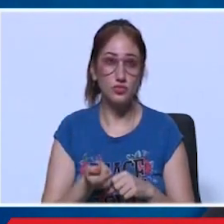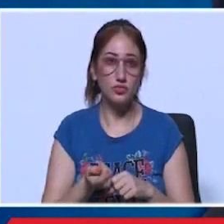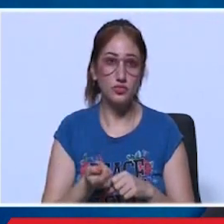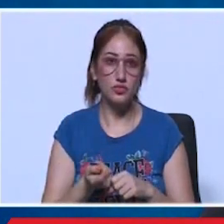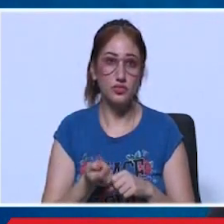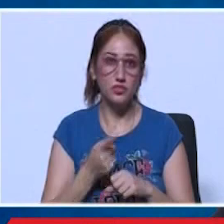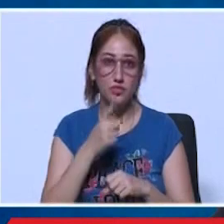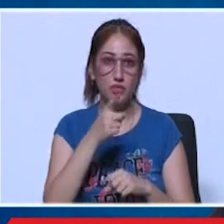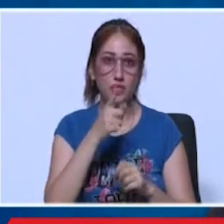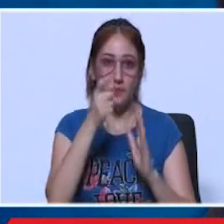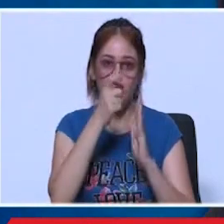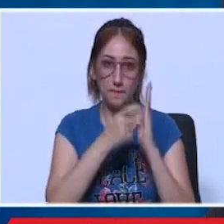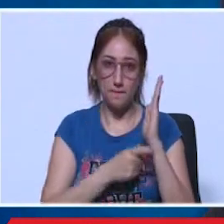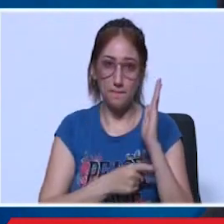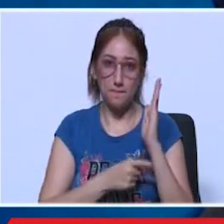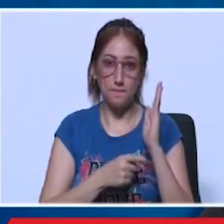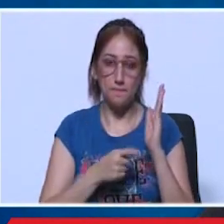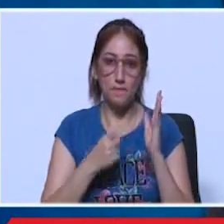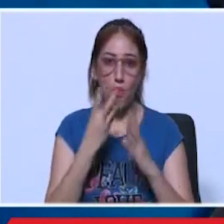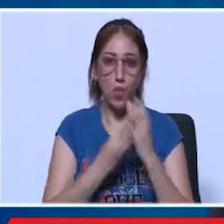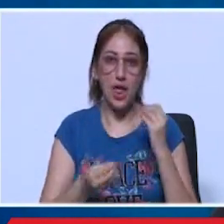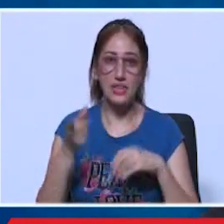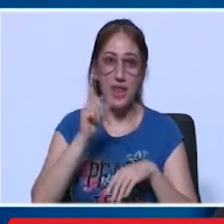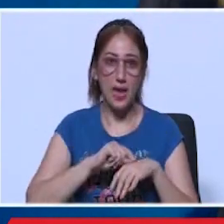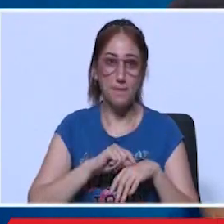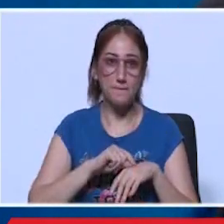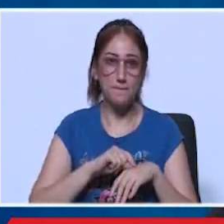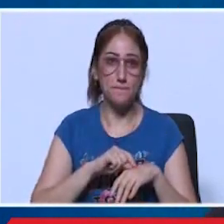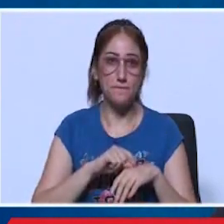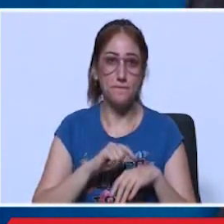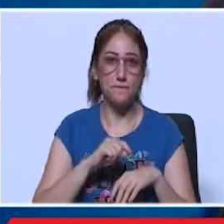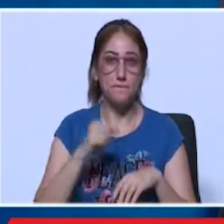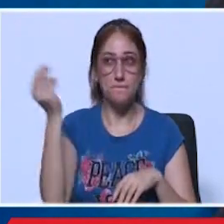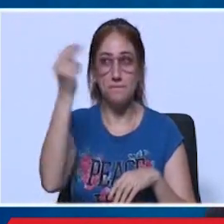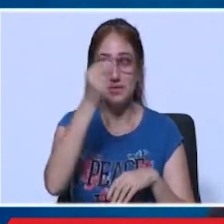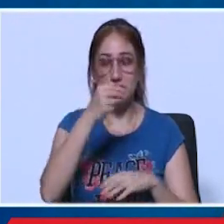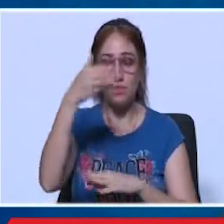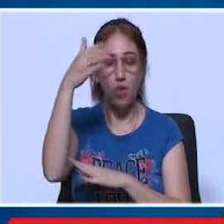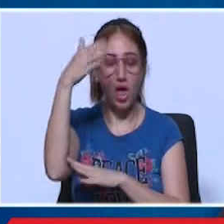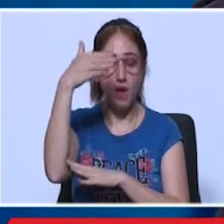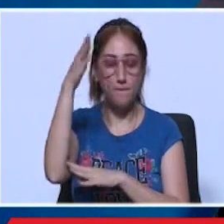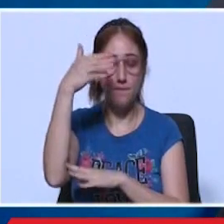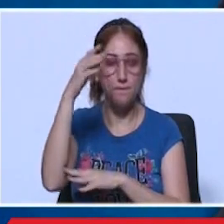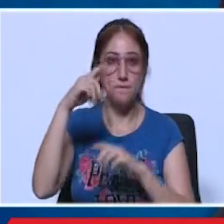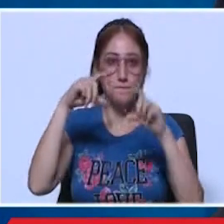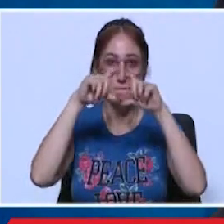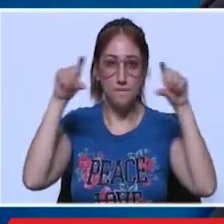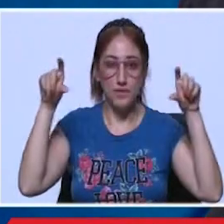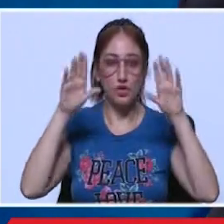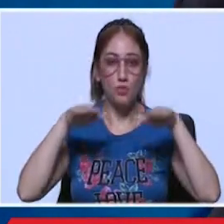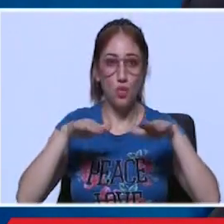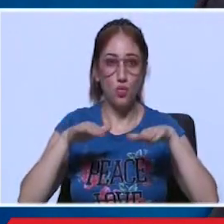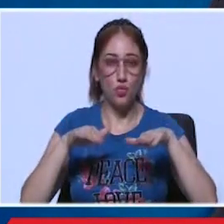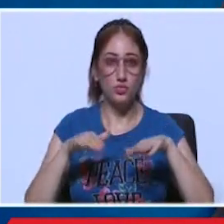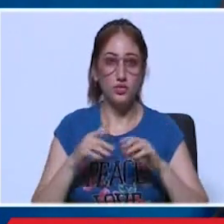مشهد موجود كان في ولاد العم وبرضو الاولاد وهم بيرسموا العالم وما اعرفش ايه وبتاع برضو كان مشهد موجود في ولاد العم.